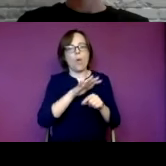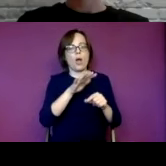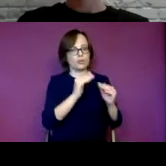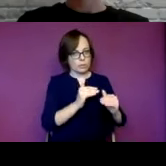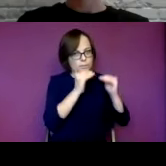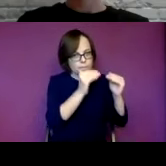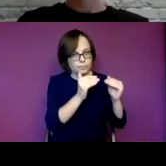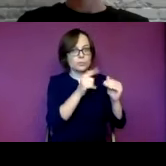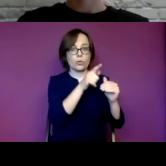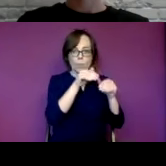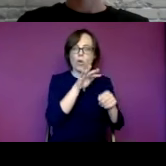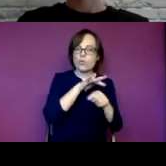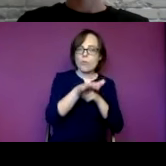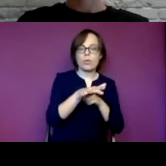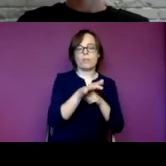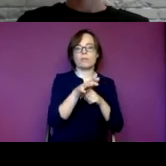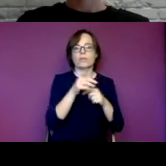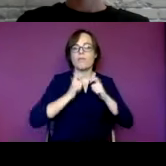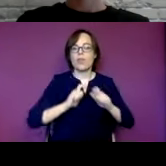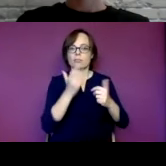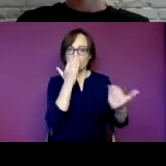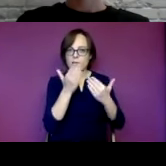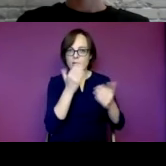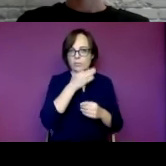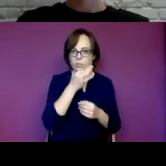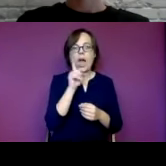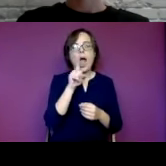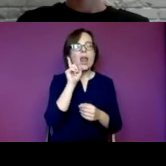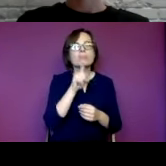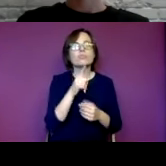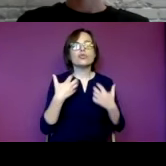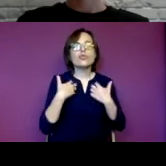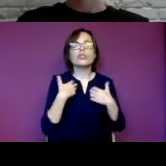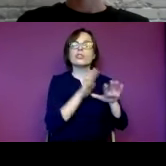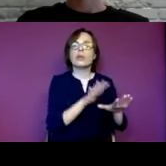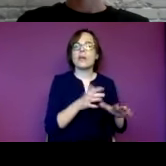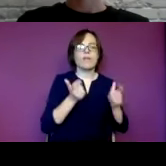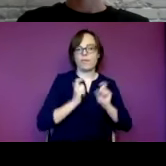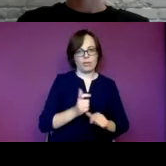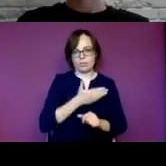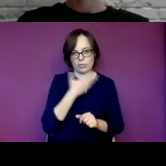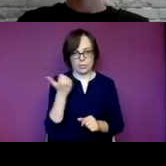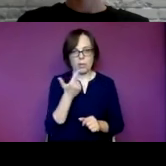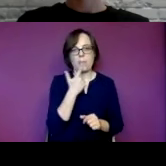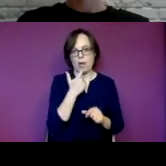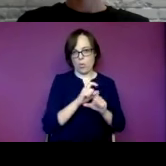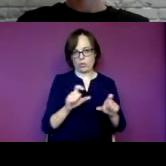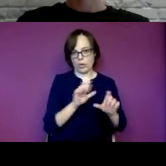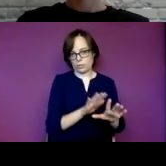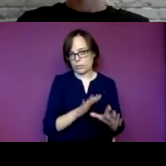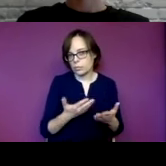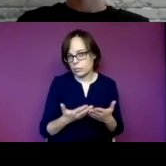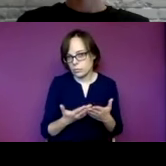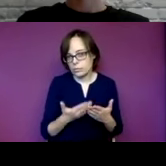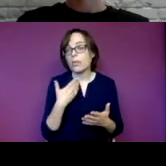kształcie estetycznym wsi, bardzo mało czasu do tej pory w niej spędzały. Miejmy nadzieję, że może jednym z pozytywnych efektów